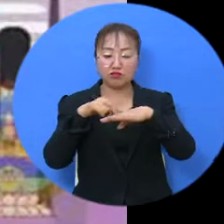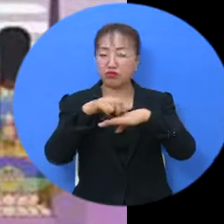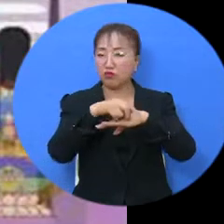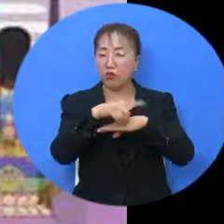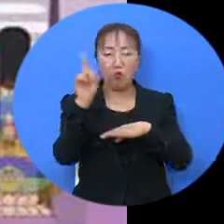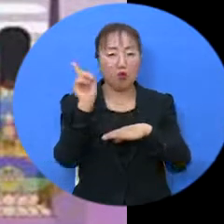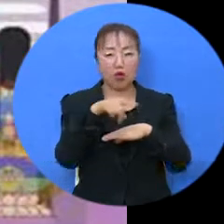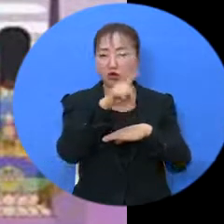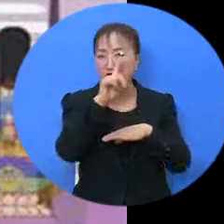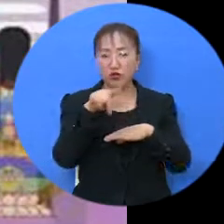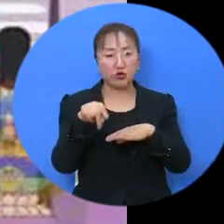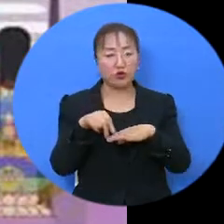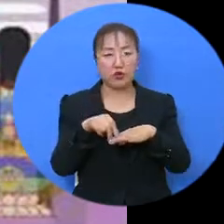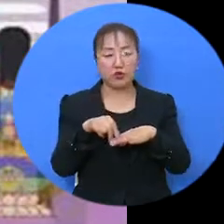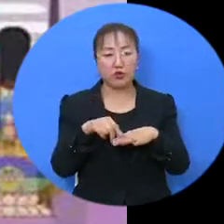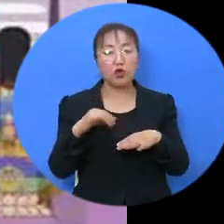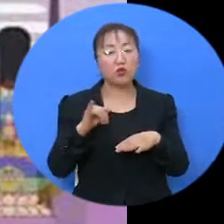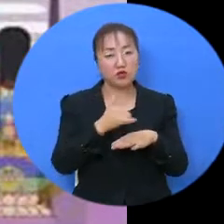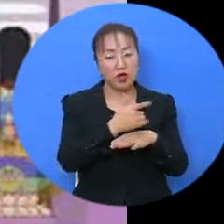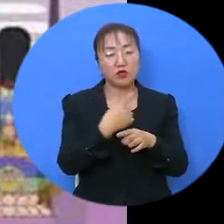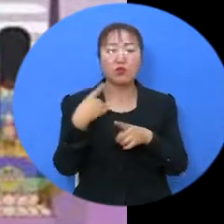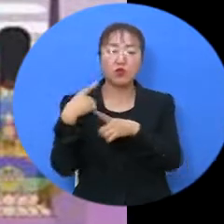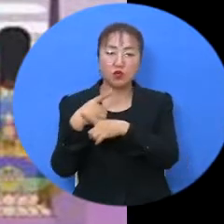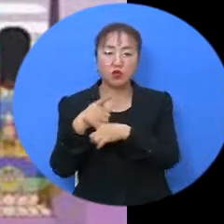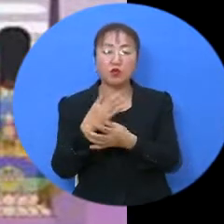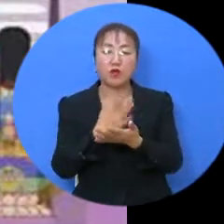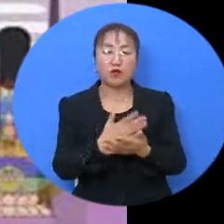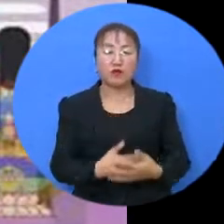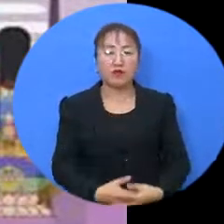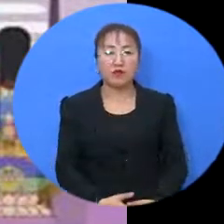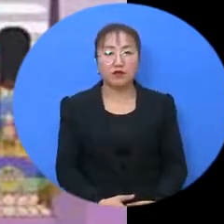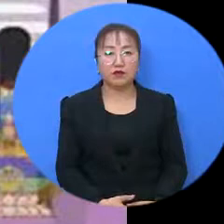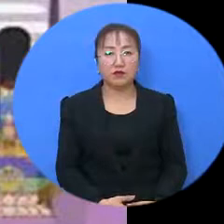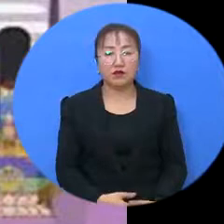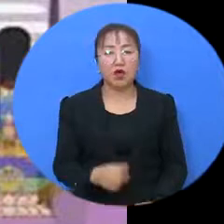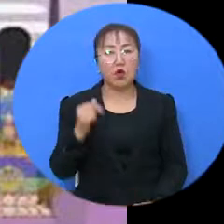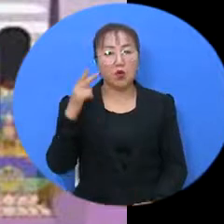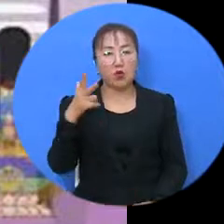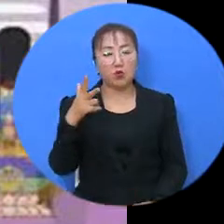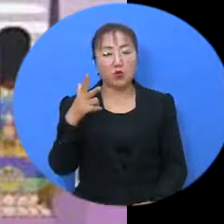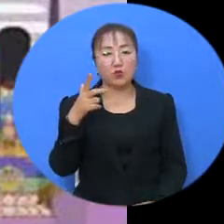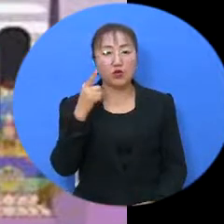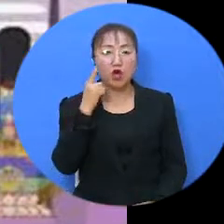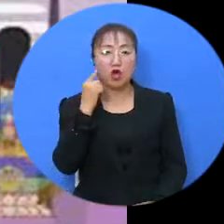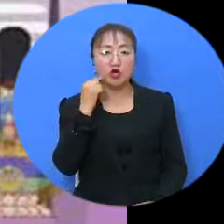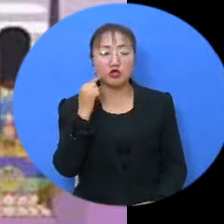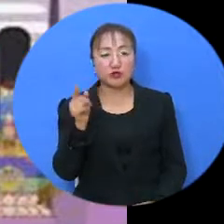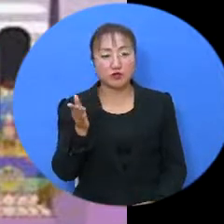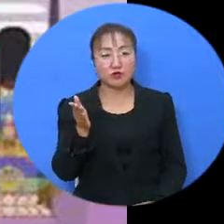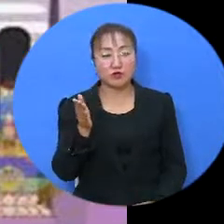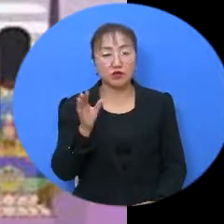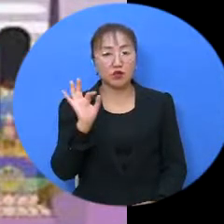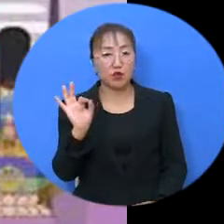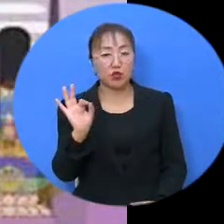үү? За тийм учраас буруу ахна. За 3-р охины үйлдэлийг ажиглая. За зөв